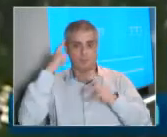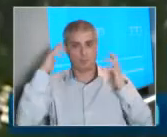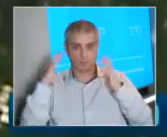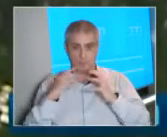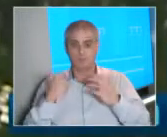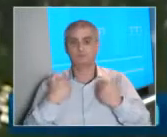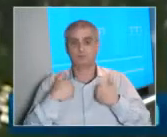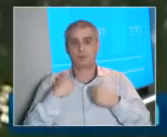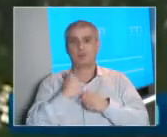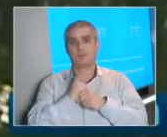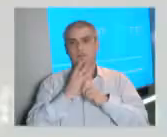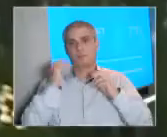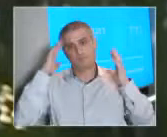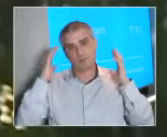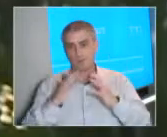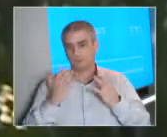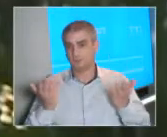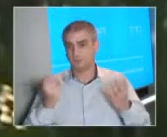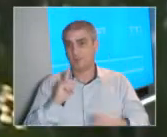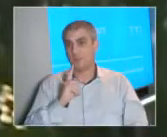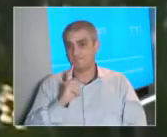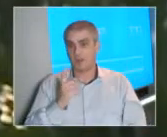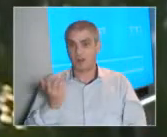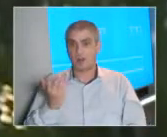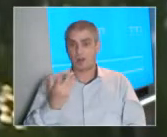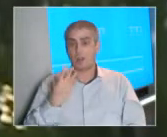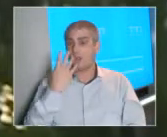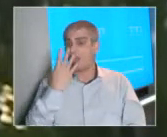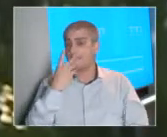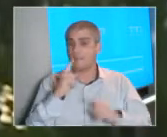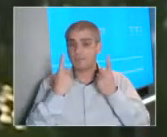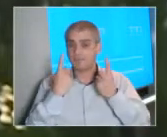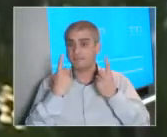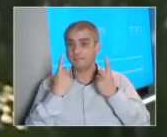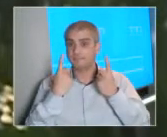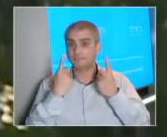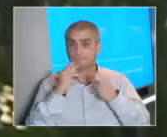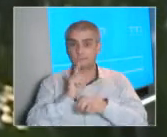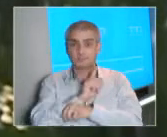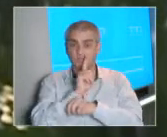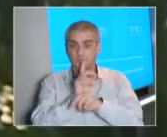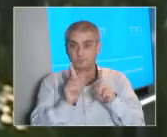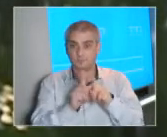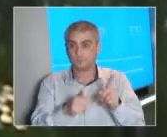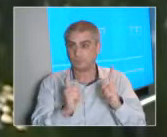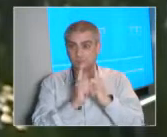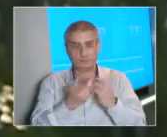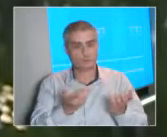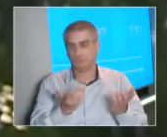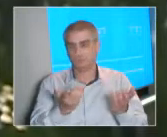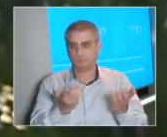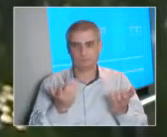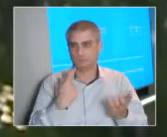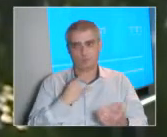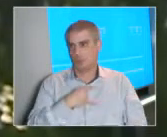בלחץ, ואנחנו עובדים תחת לחץ, אבל 4 מקרים שמתרחשים בתקופה כזו קצרה, אנחנו